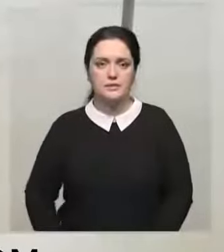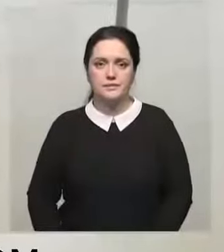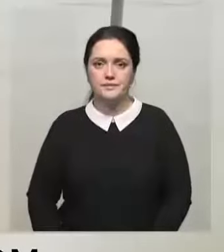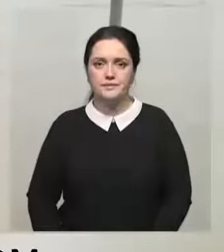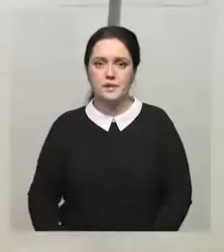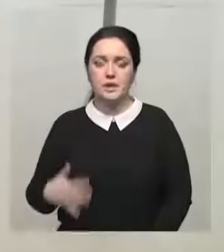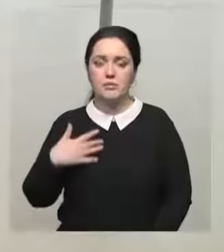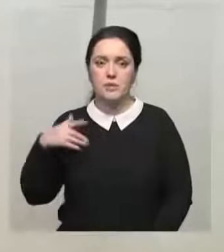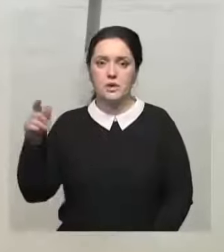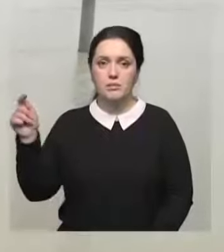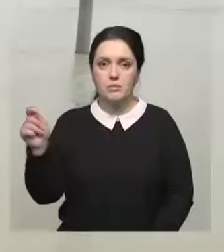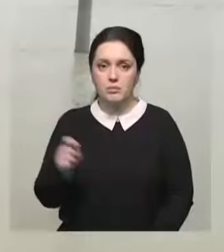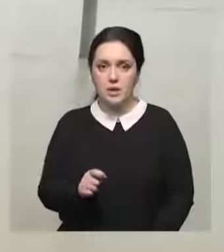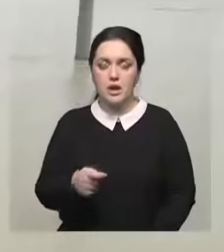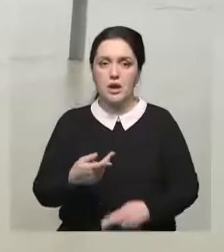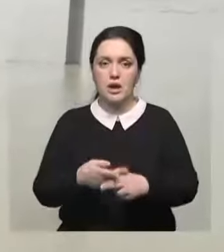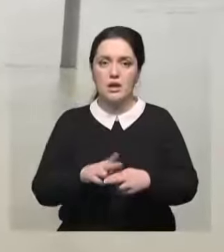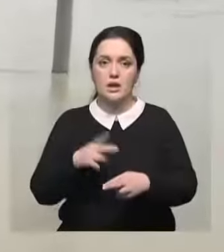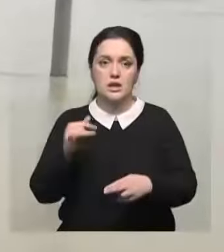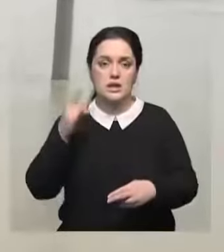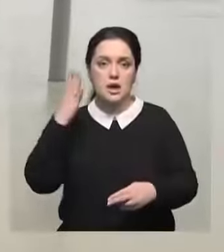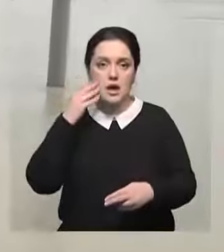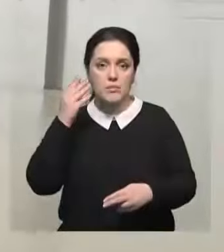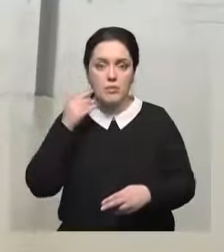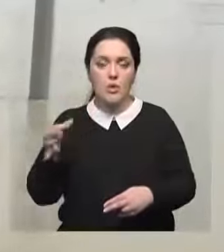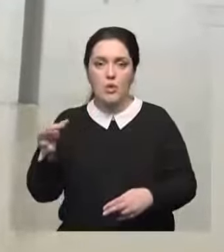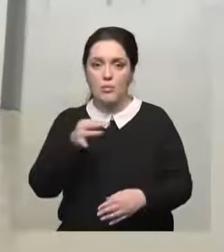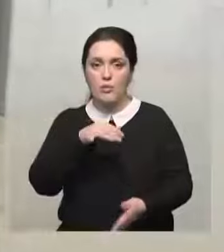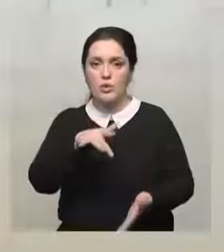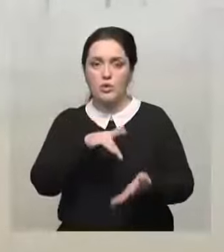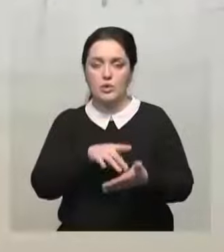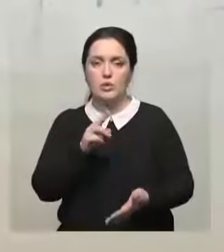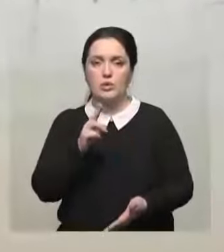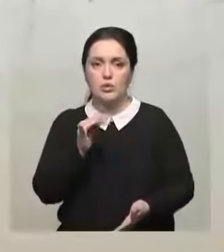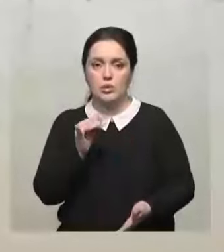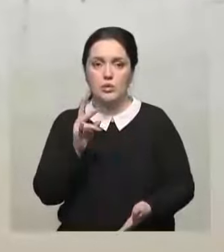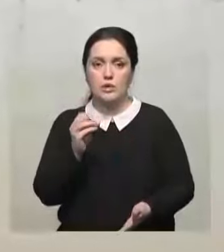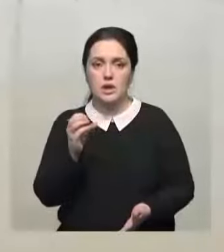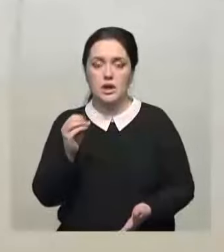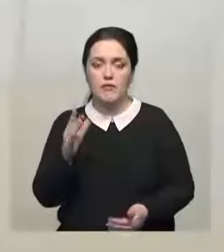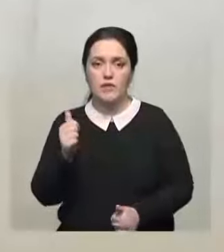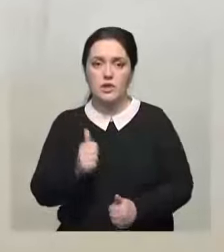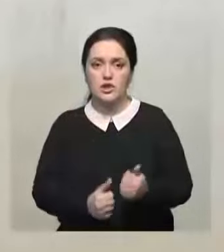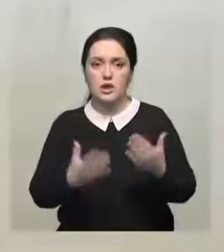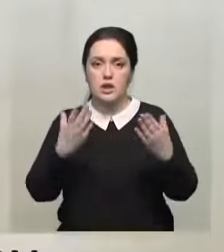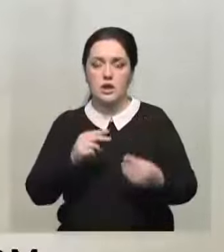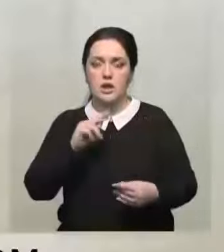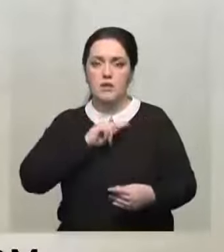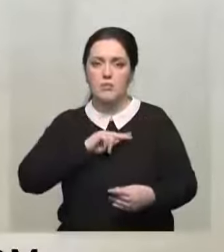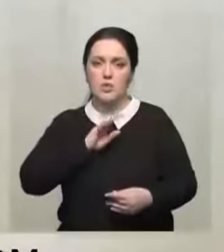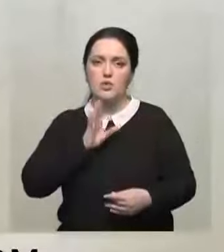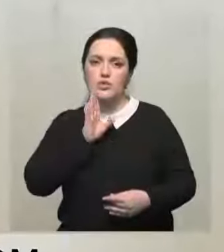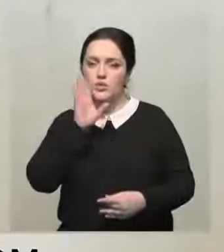Мы приехали в виде подкрепления из Алматинской области, город Кунаев. Ежедневно работаем с утра до самого позднего вечера. Перед